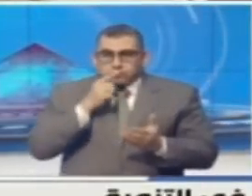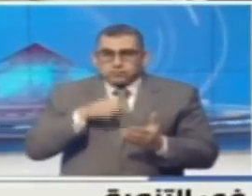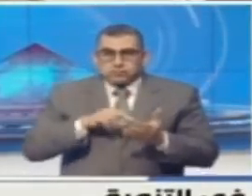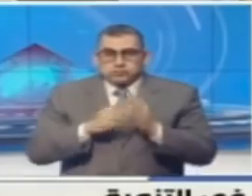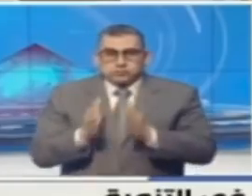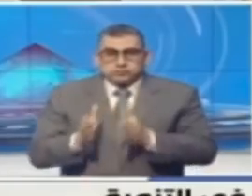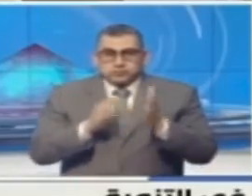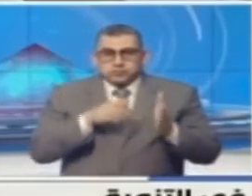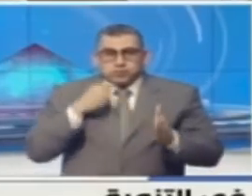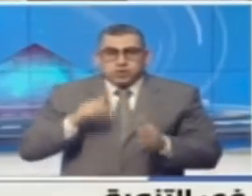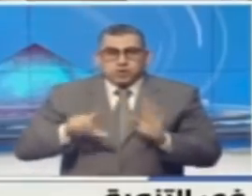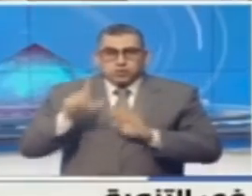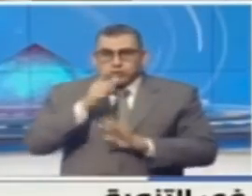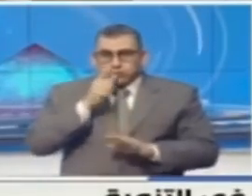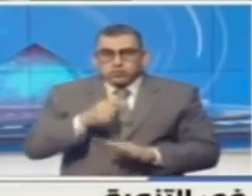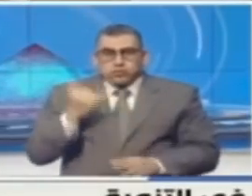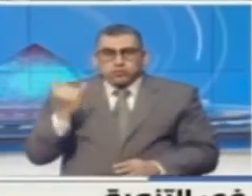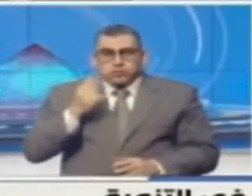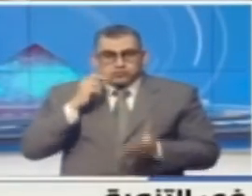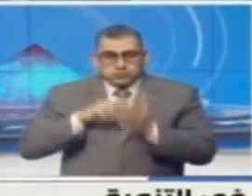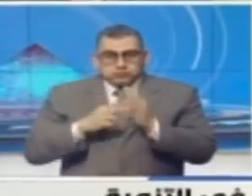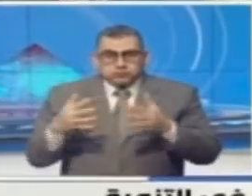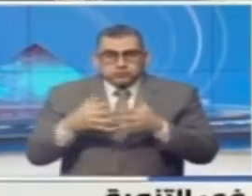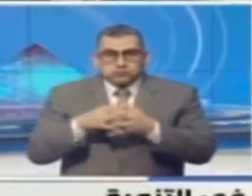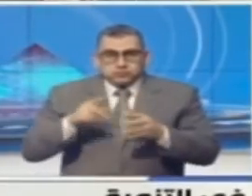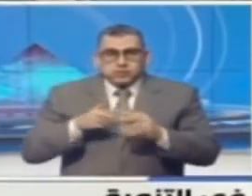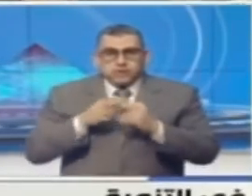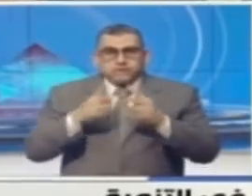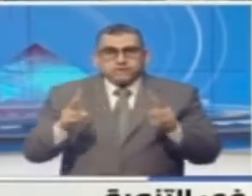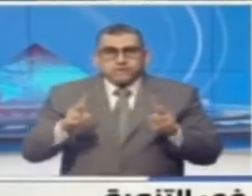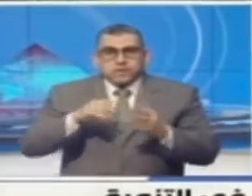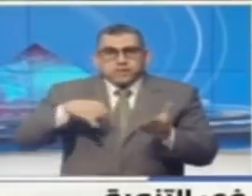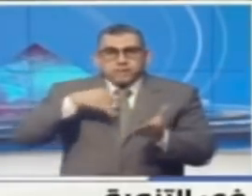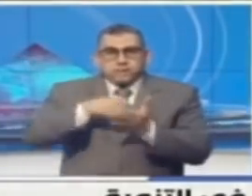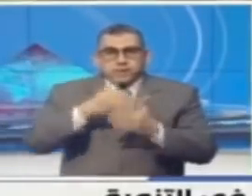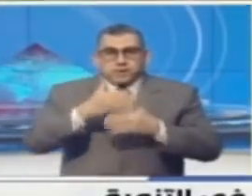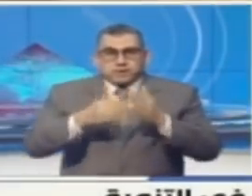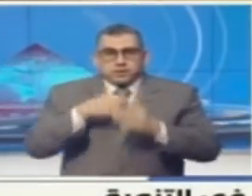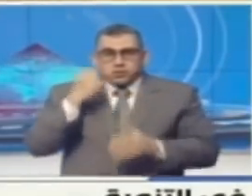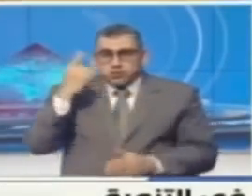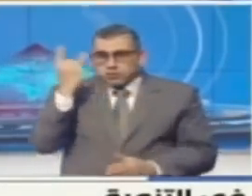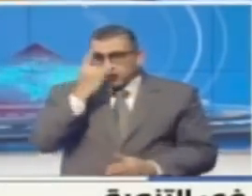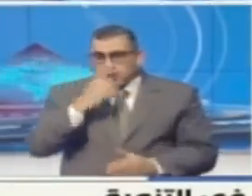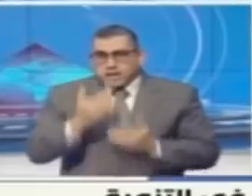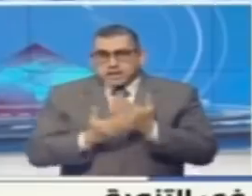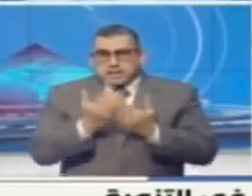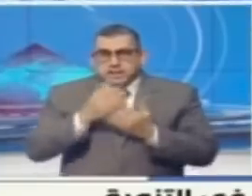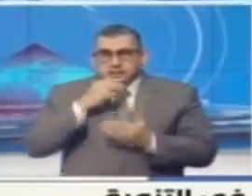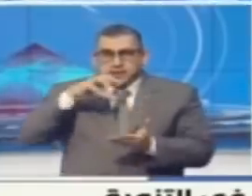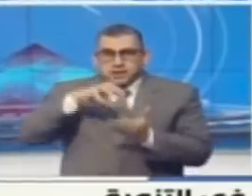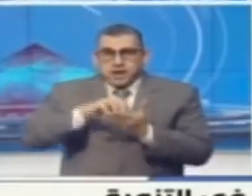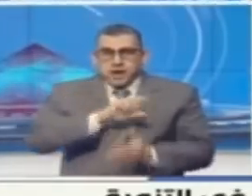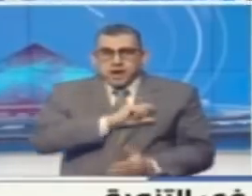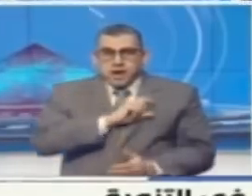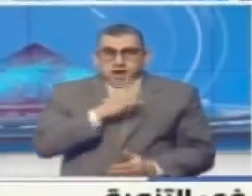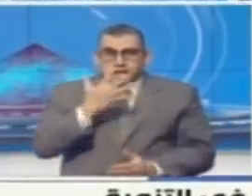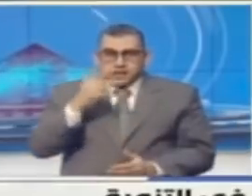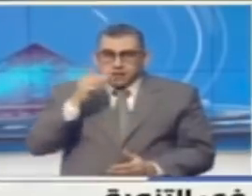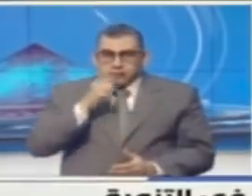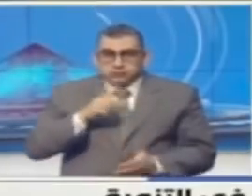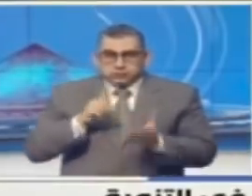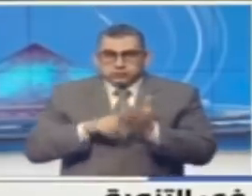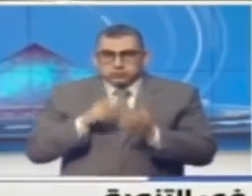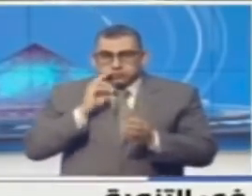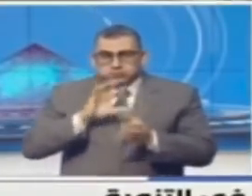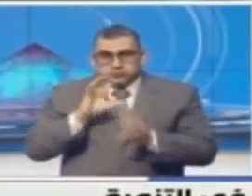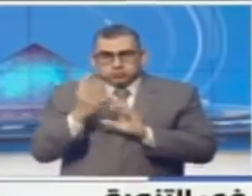أخرى، أشار رئيس الوزراء إلى مشاركته في افتتاح المقر الجديد لمديرية أمن القاهرة، مؤكدا أن ما يحويه